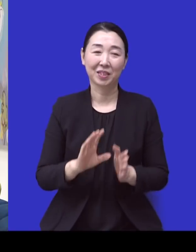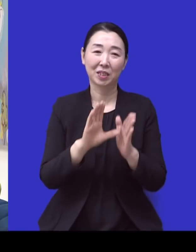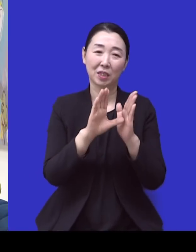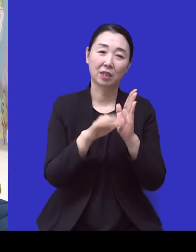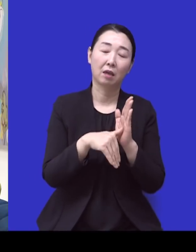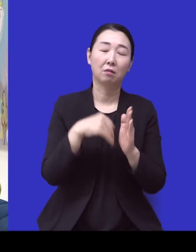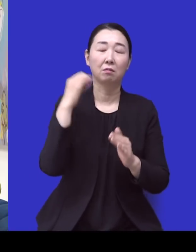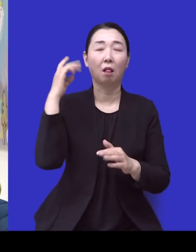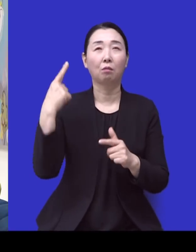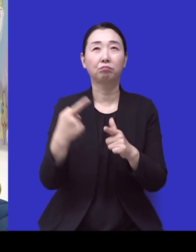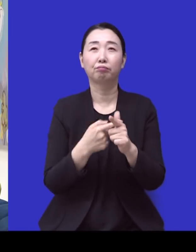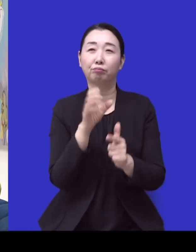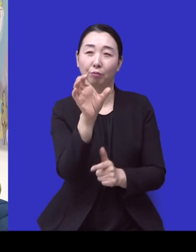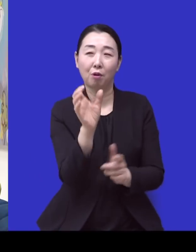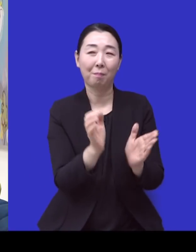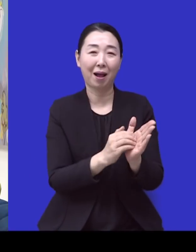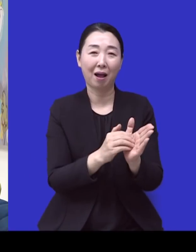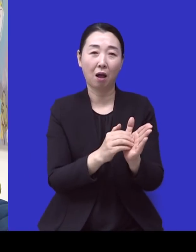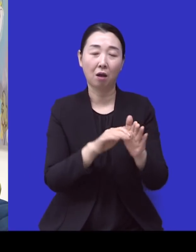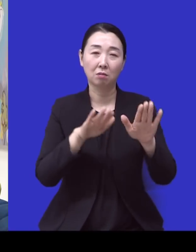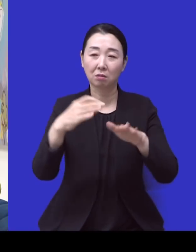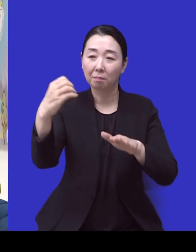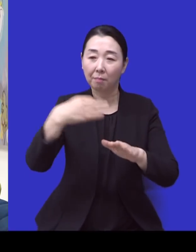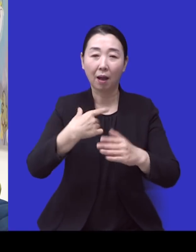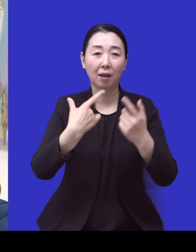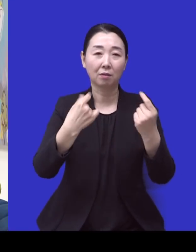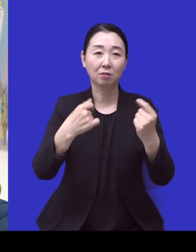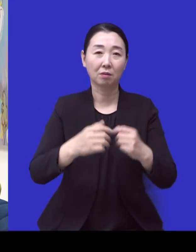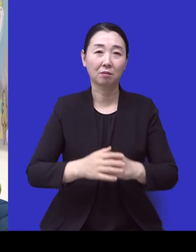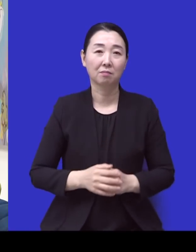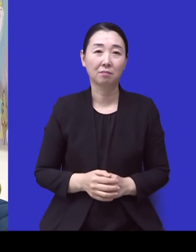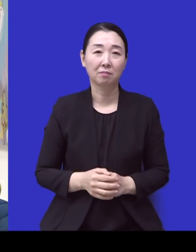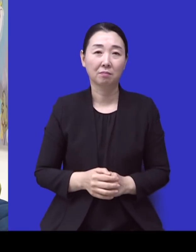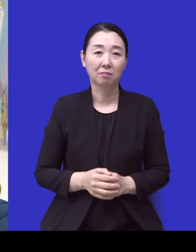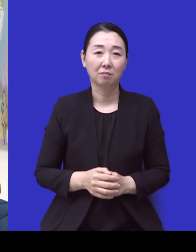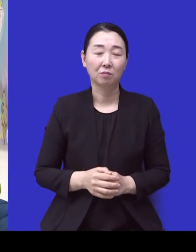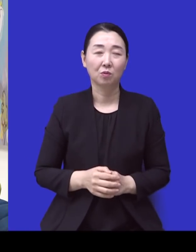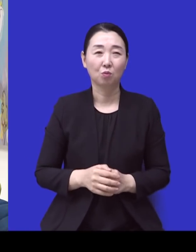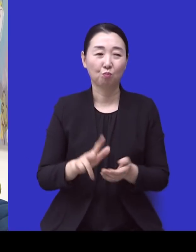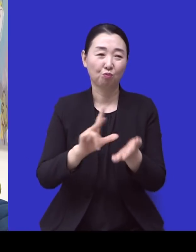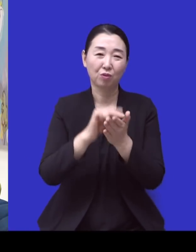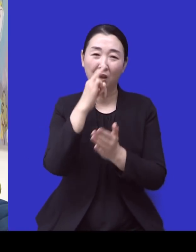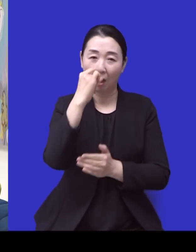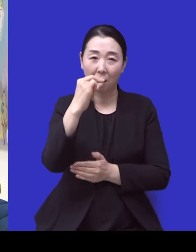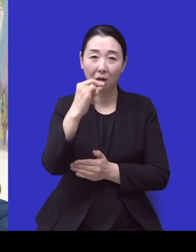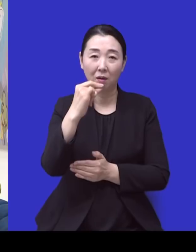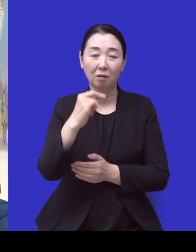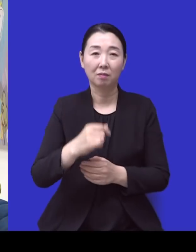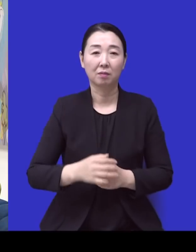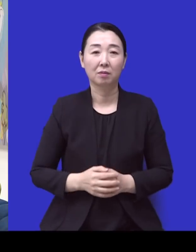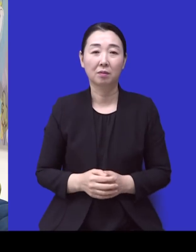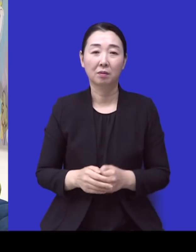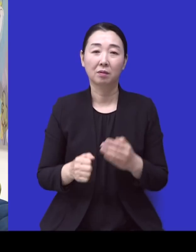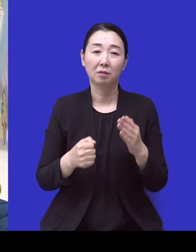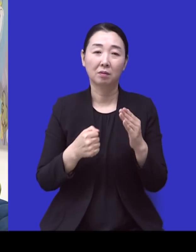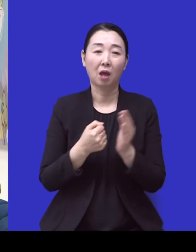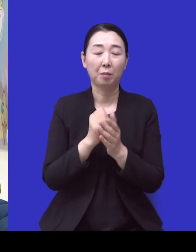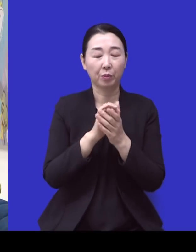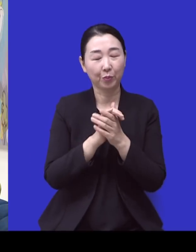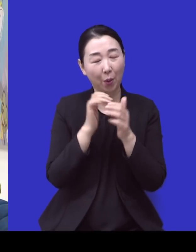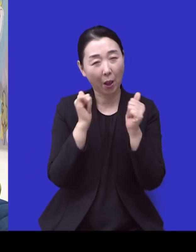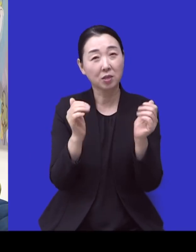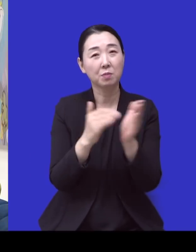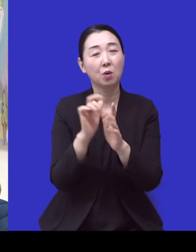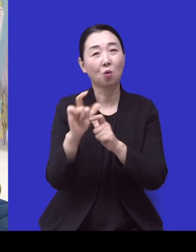그렇게 막 생각 없이 올렸는데, 네네. 지금은 이제 말씀해 주신 것처럼 예. 너무 좀 예민한 문제도 있고 하다 보니까 네네. 많이 기도를 하고